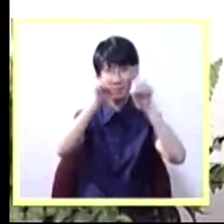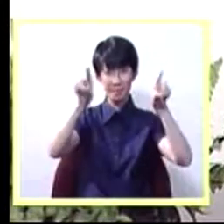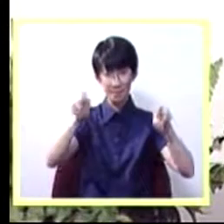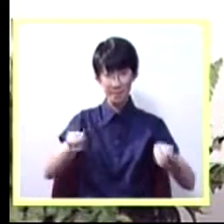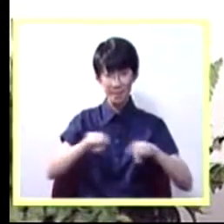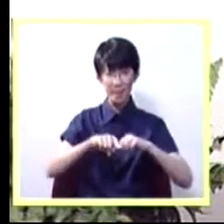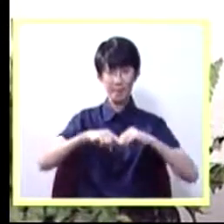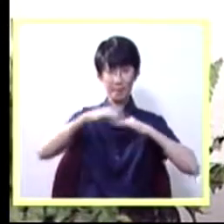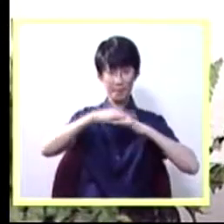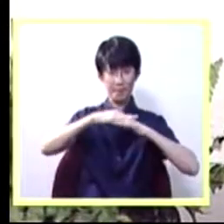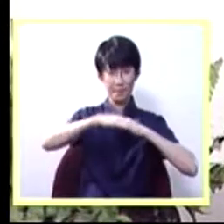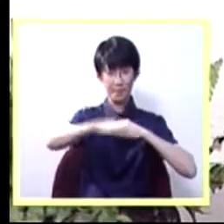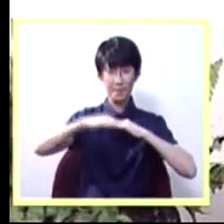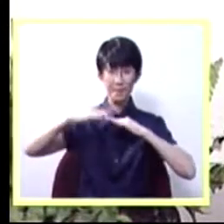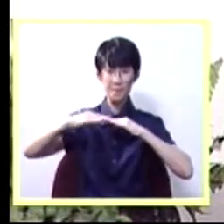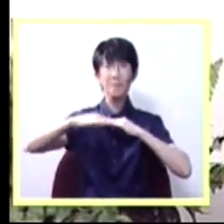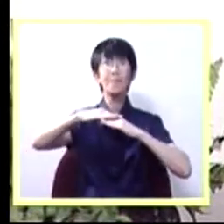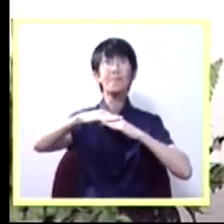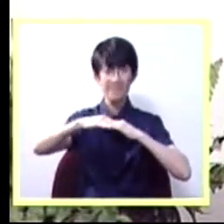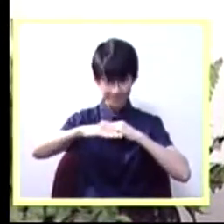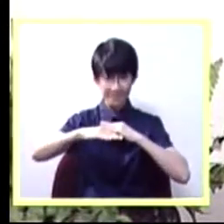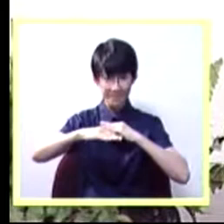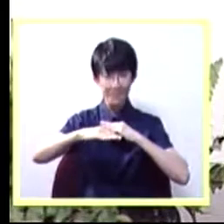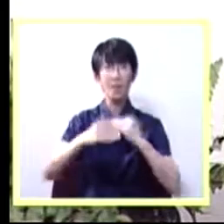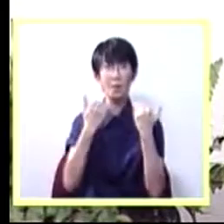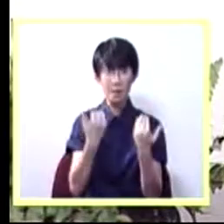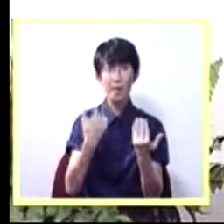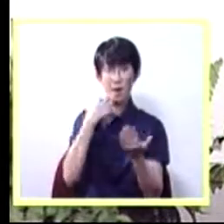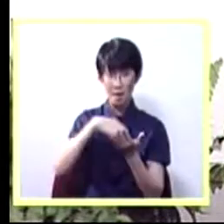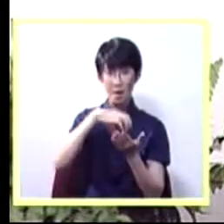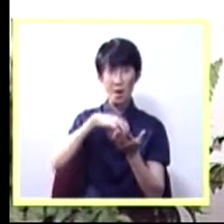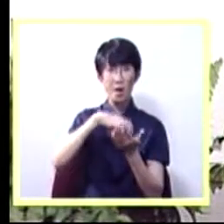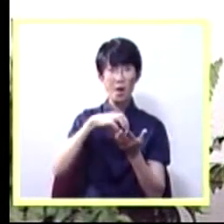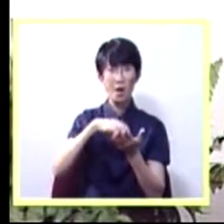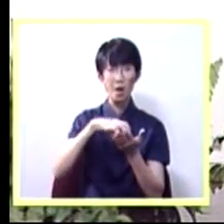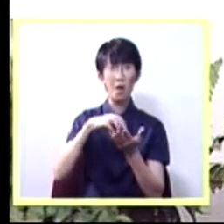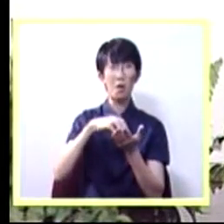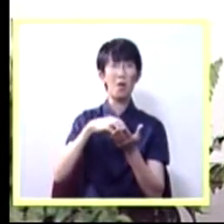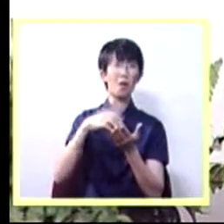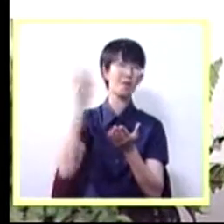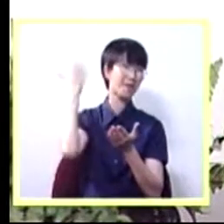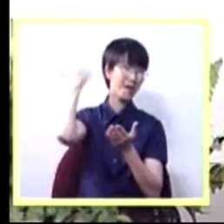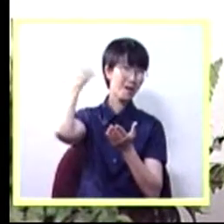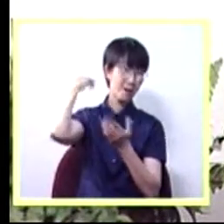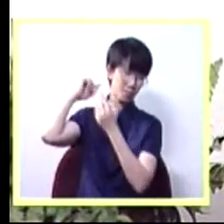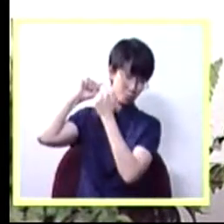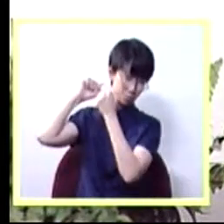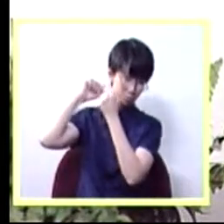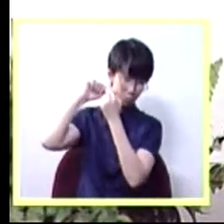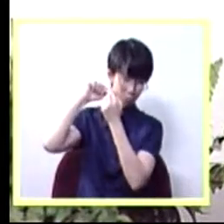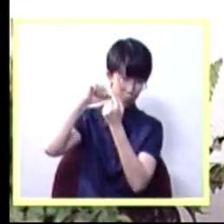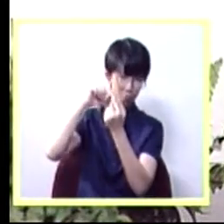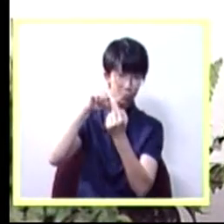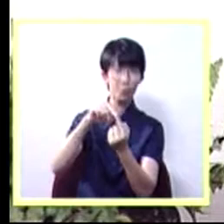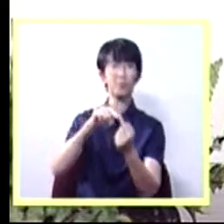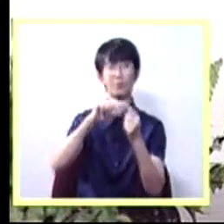ที่แล้วเราได้นำเสนอเรื่องราวเกี่ยวกับการปลูกกระเบื้องไปบ้างแล้วคราวนี้เรายังมีข้อมูลสำคัญสำหรับผู้ประกอบอาชีพปลูก